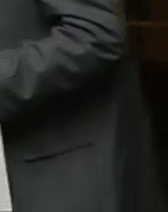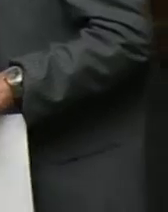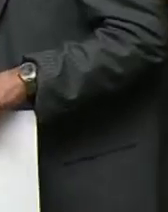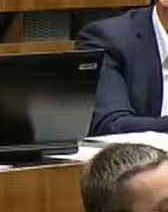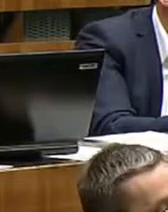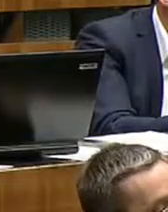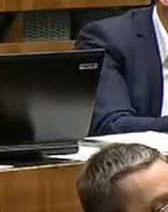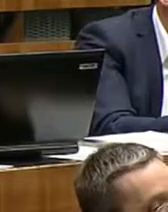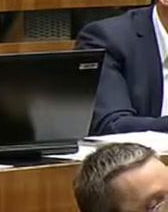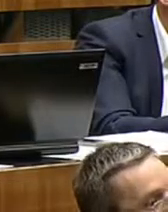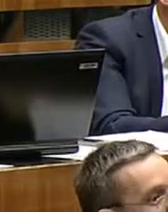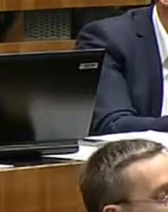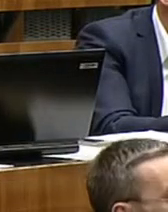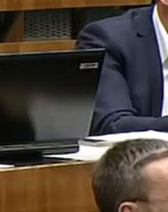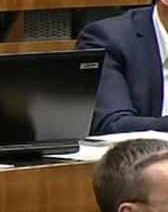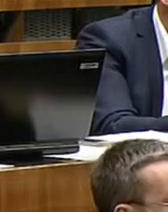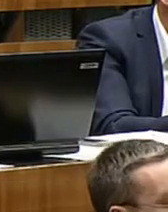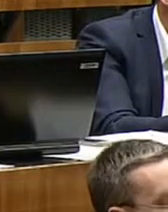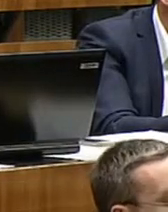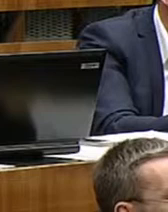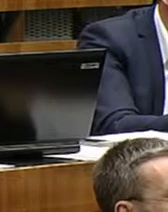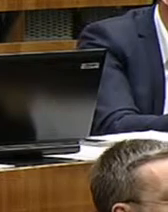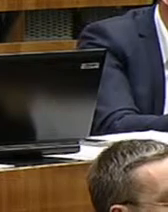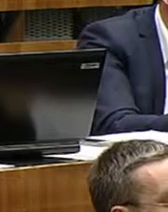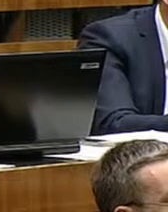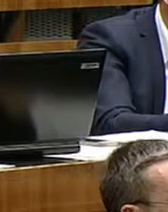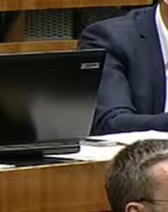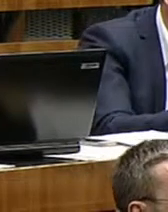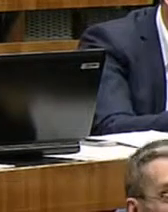und diese dann als Kafir bezeichnet werden und wo dann